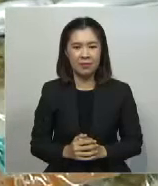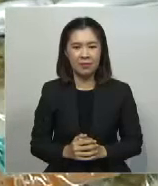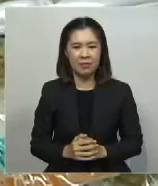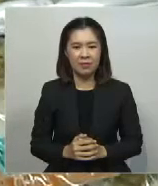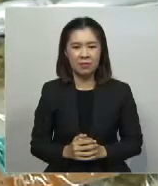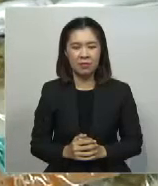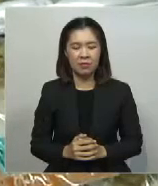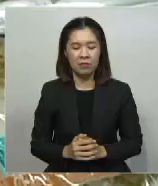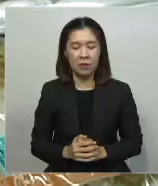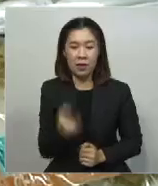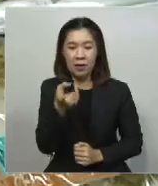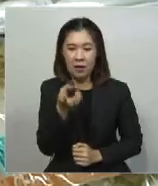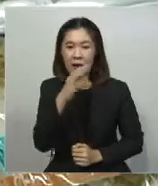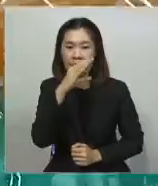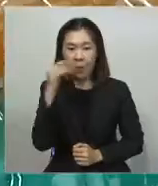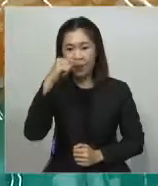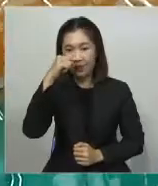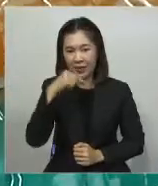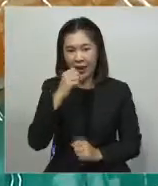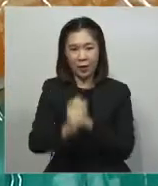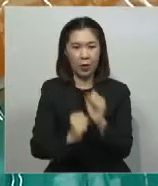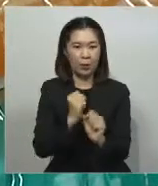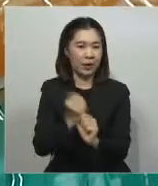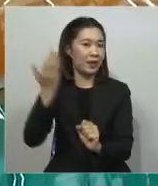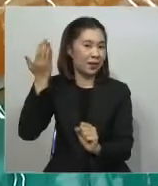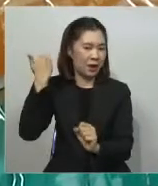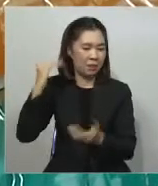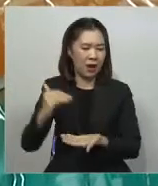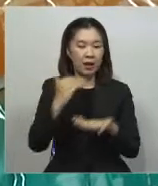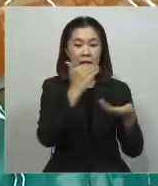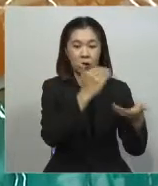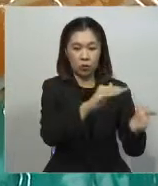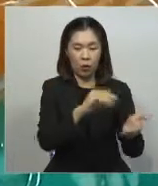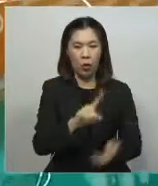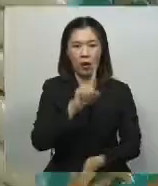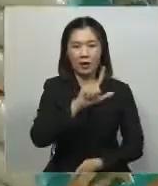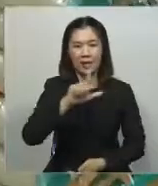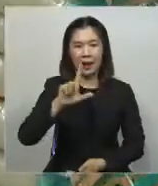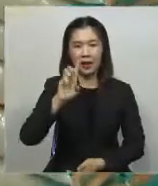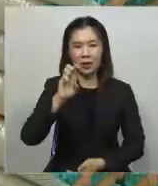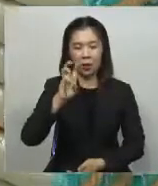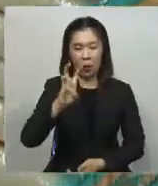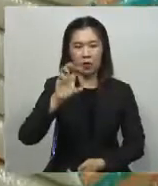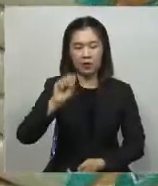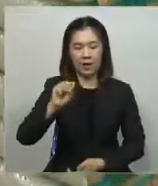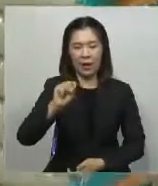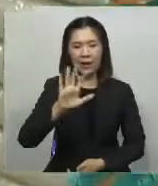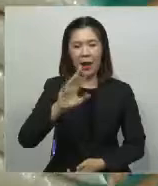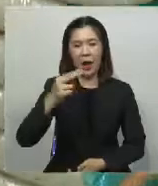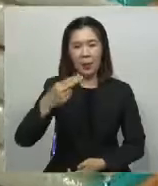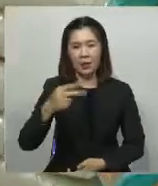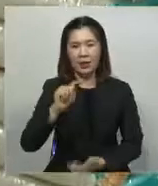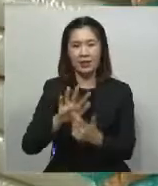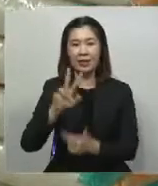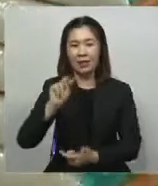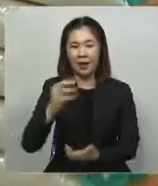สำหรับการส่งออกข้าวหอมมะลิไทยในปีที่ผ่านมานะคะสามารถส่งออกได้ 1,650,000 ตันโดยราคาข้าวหอมมะ